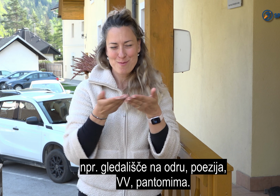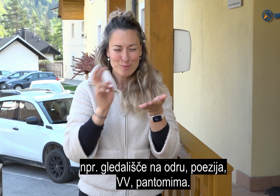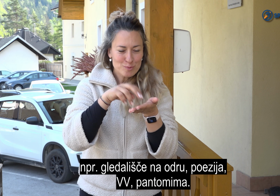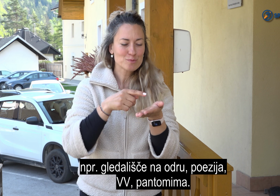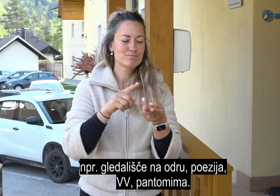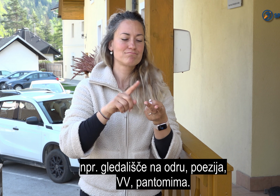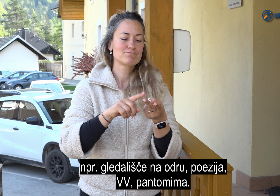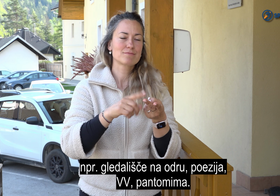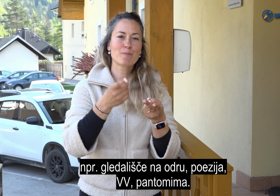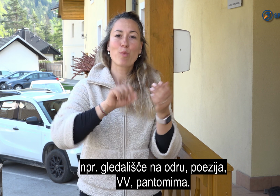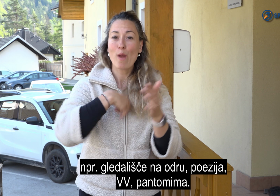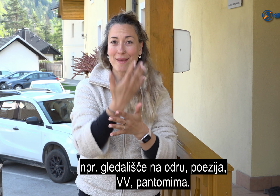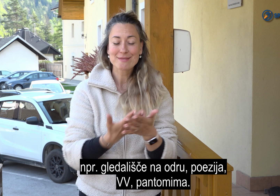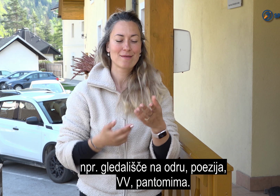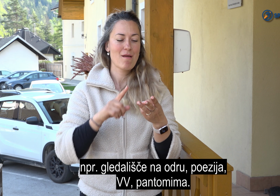pantomima.